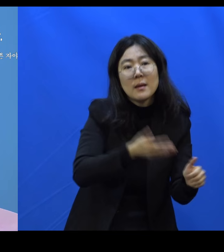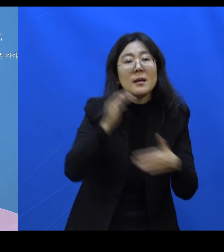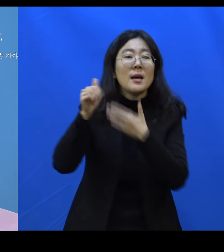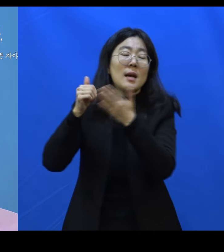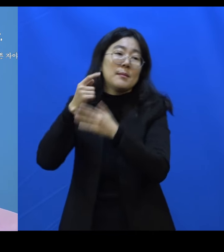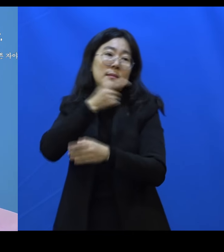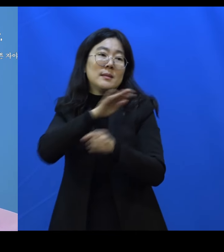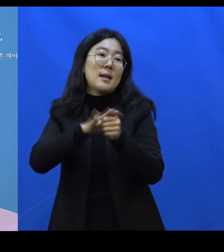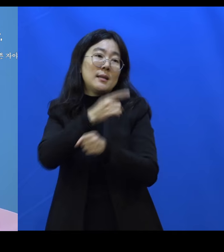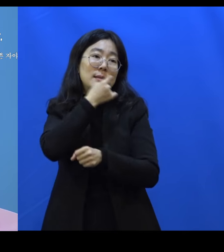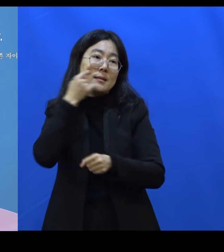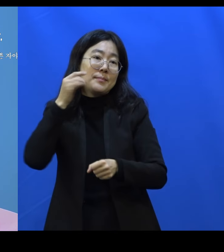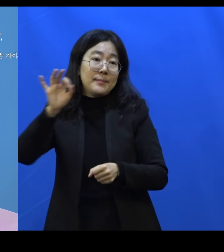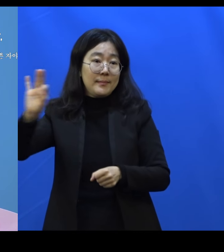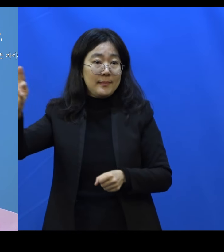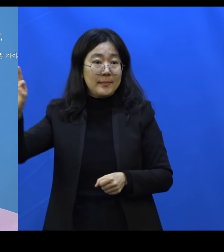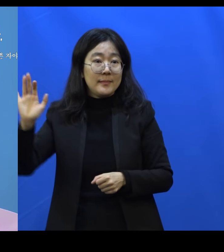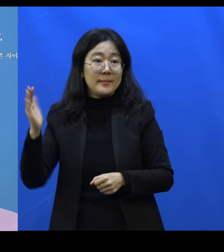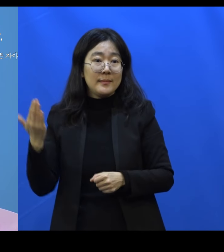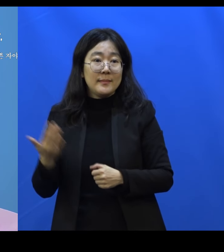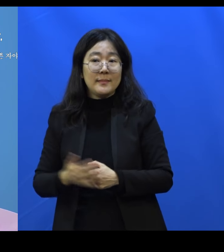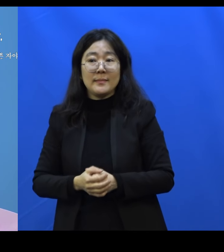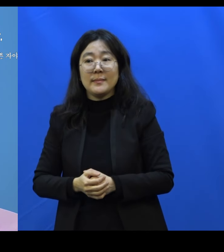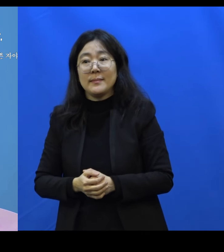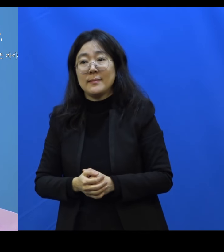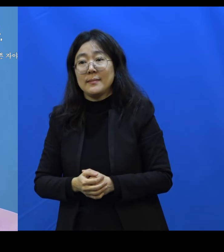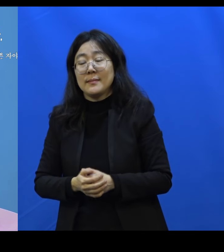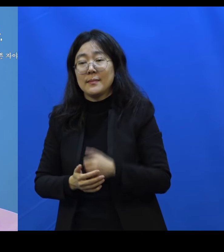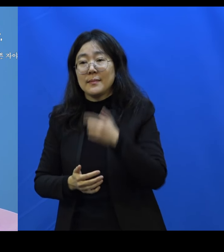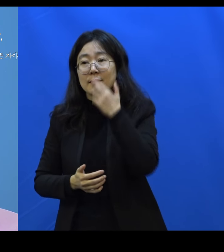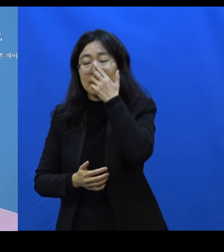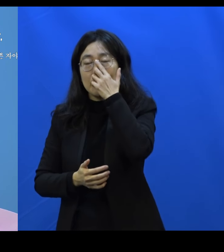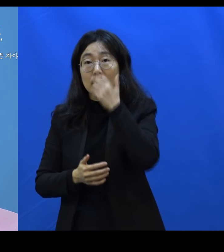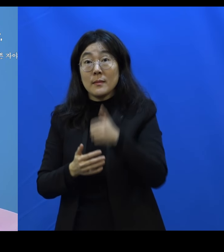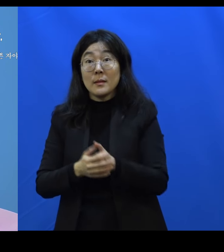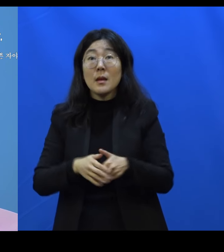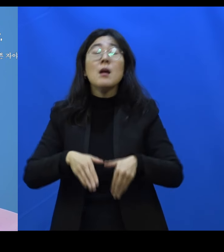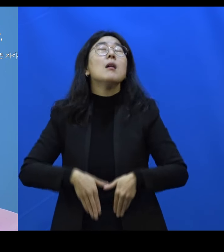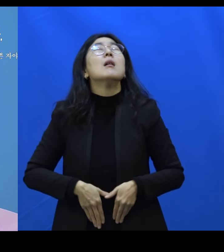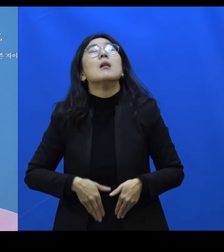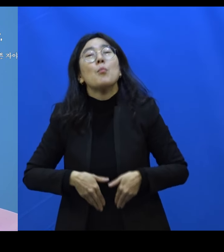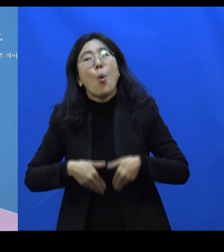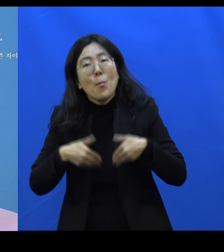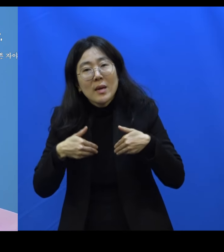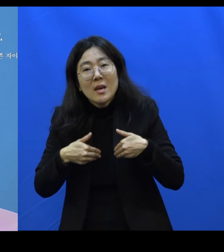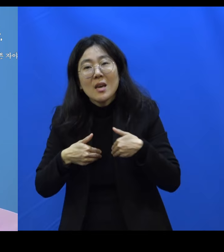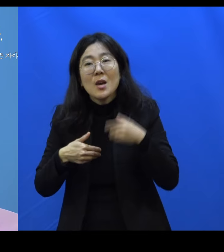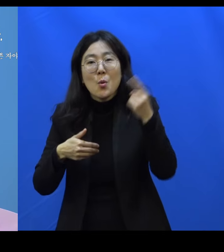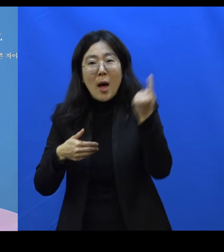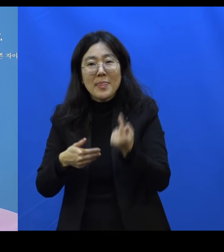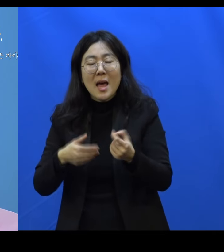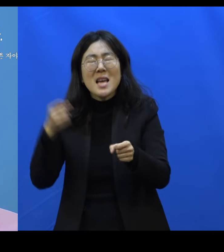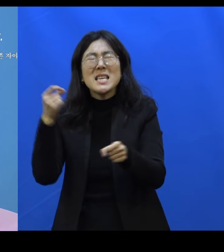봄이 왔다고 그러죠. 봄이 온 게 아니에요. 봄이 왔다가 아니라 봄이 이미 온